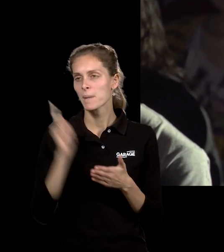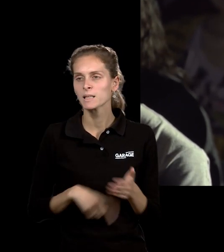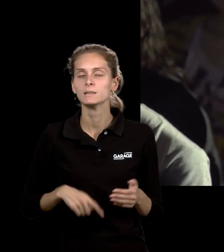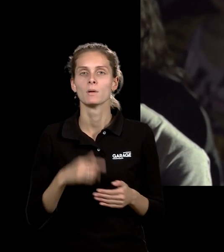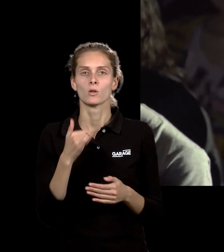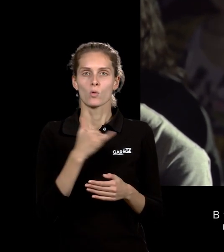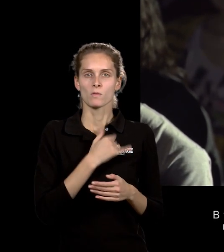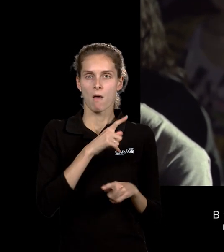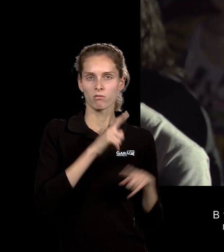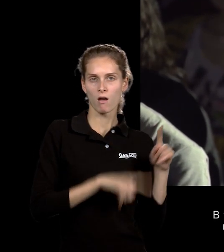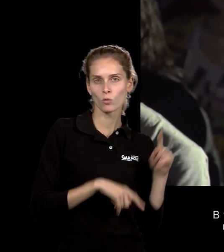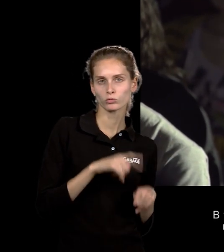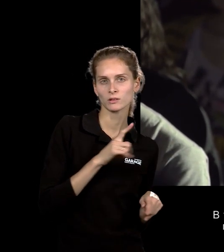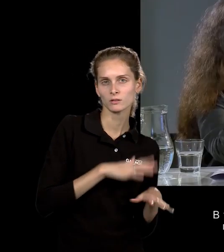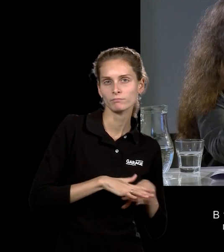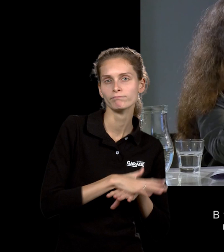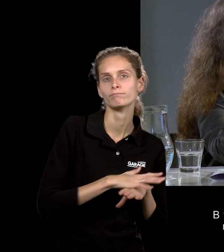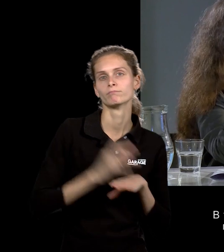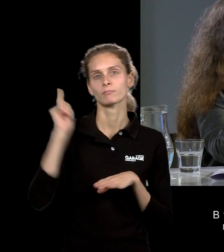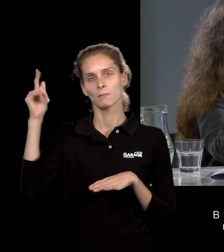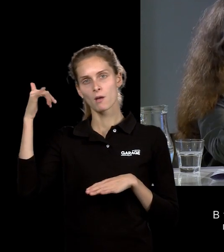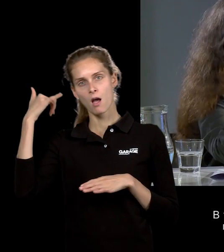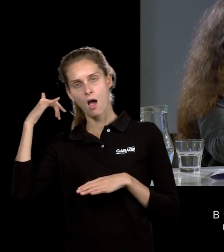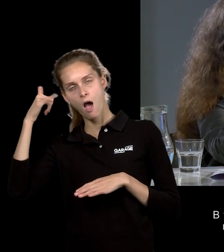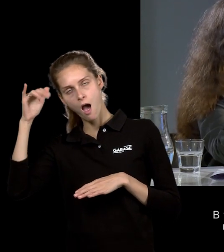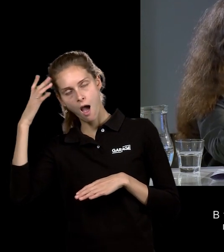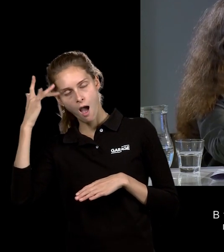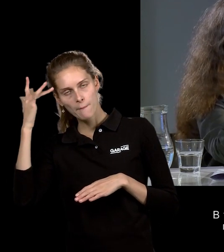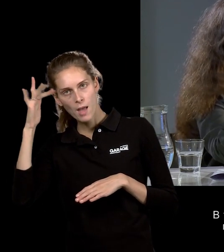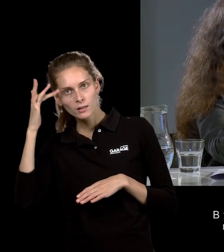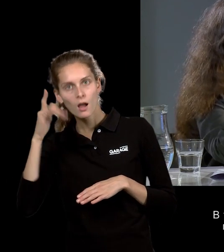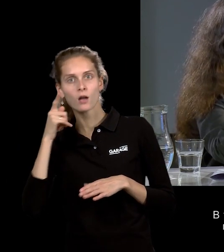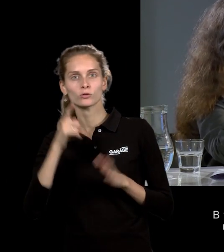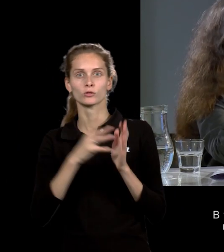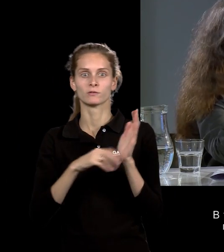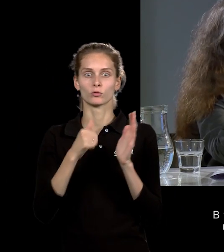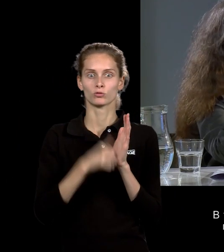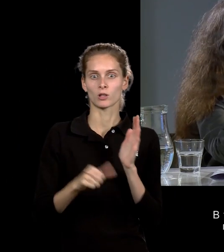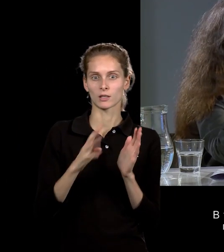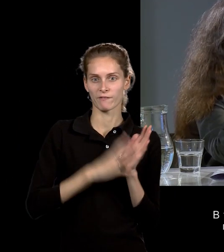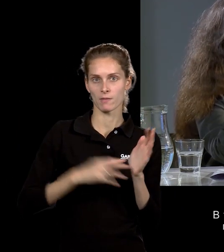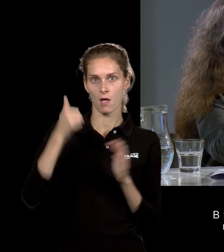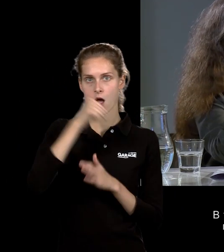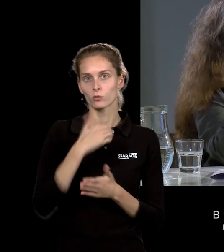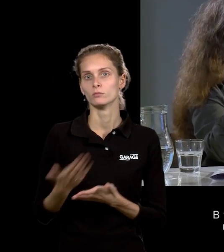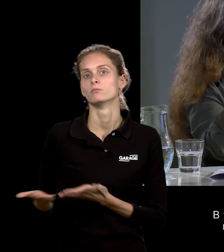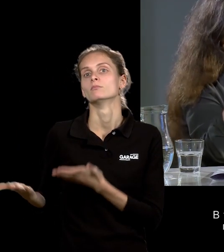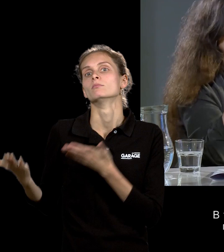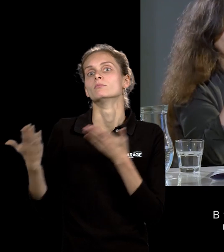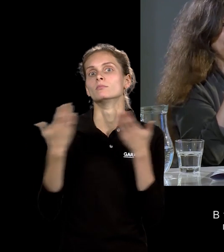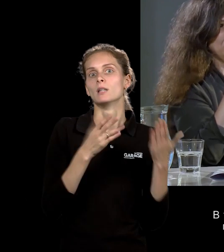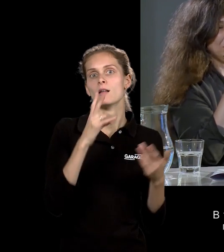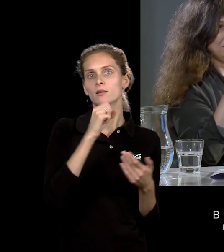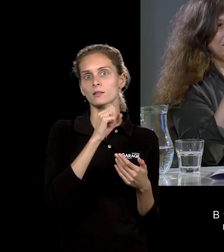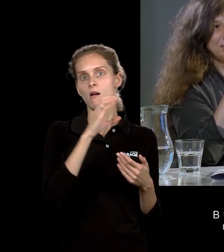и в Америке, и в 1969 году его НАСА приглашает его на мыс Канаверал присутствовать при